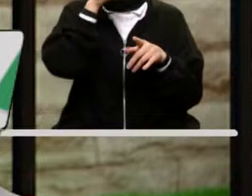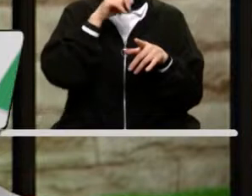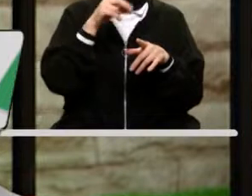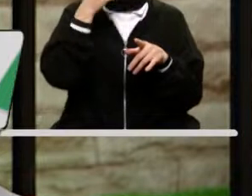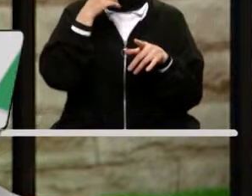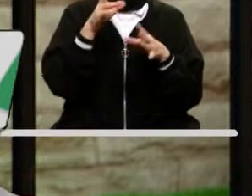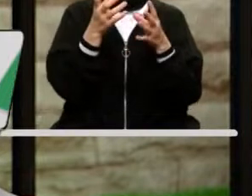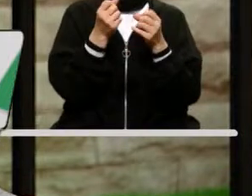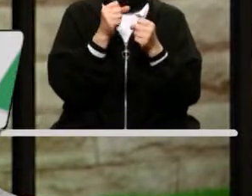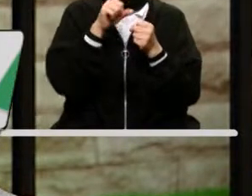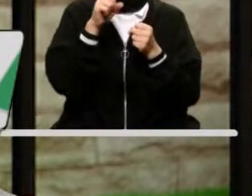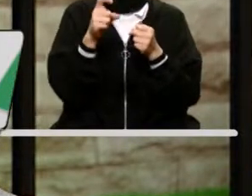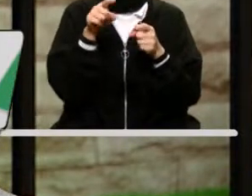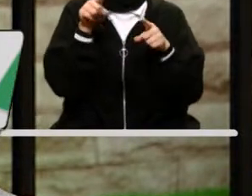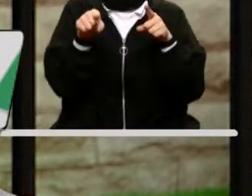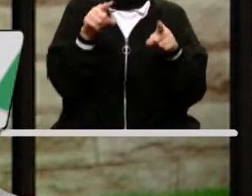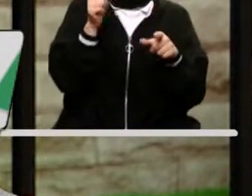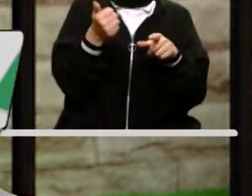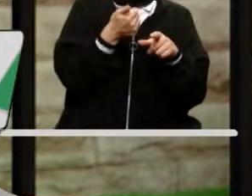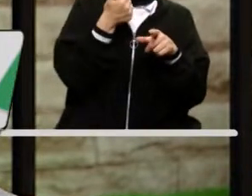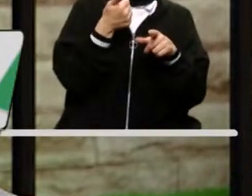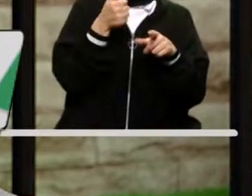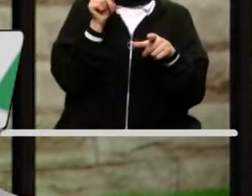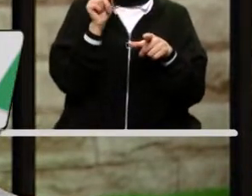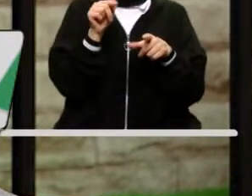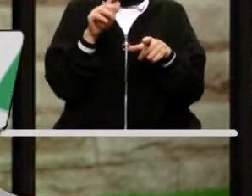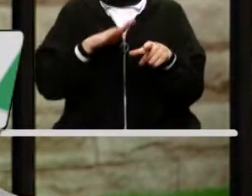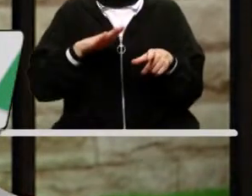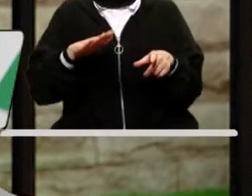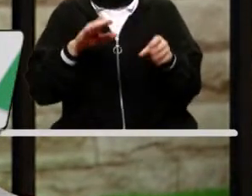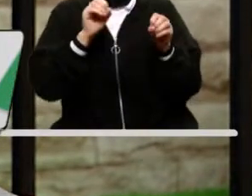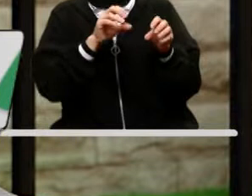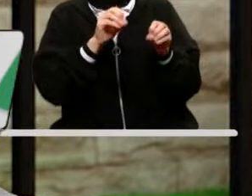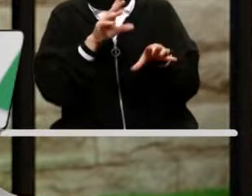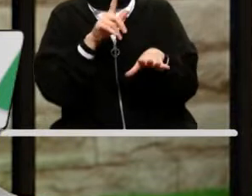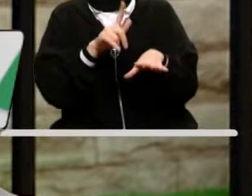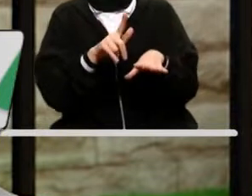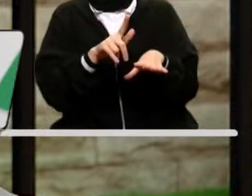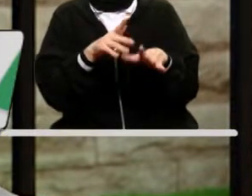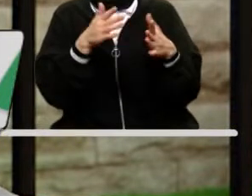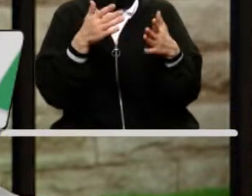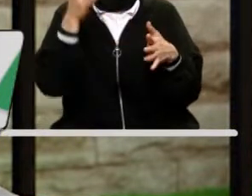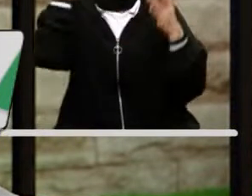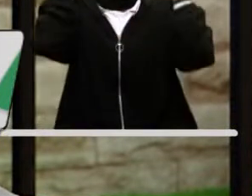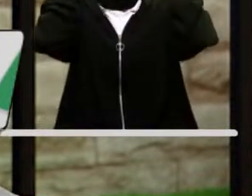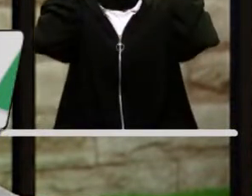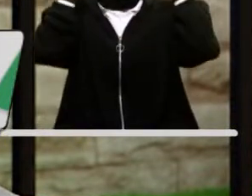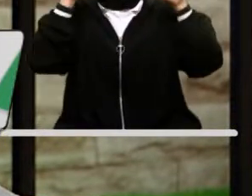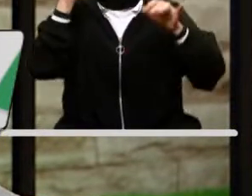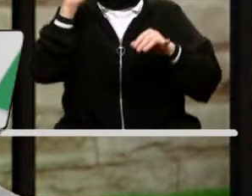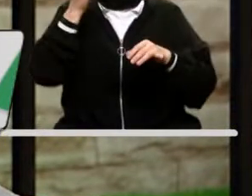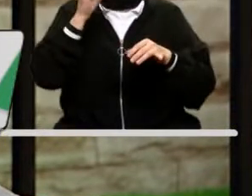beraber süslenirse bir kere etik değerler eğitimini mutlaka vermeniz gerekiyor. Zaten etik değerleri almış bir çocuk sorumluluğu da üstlenmiş